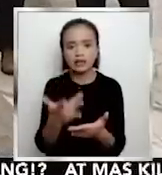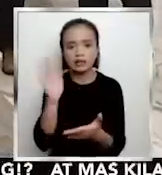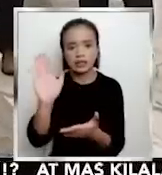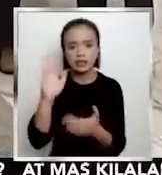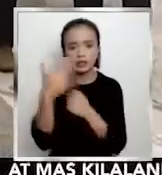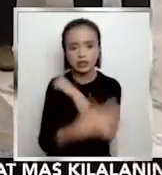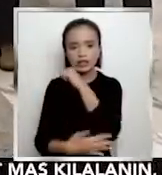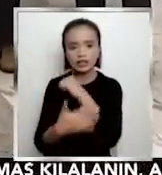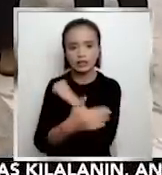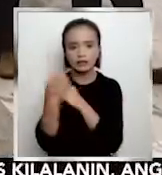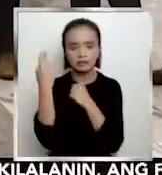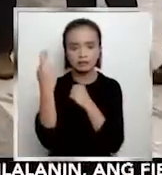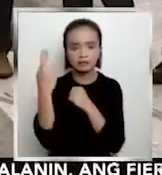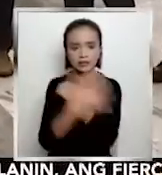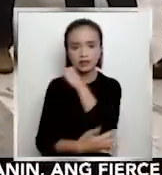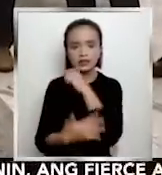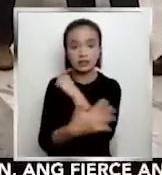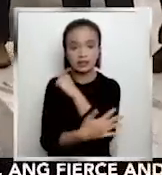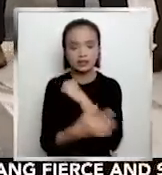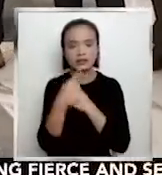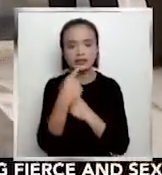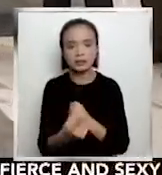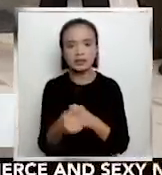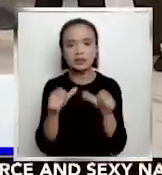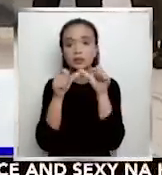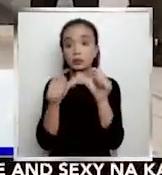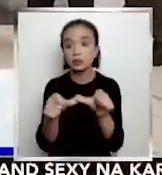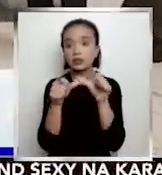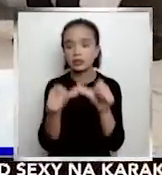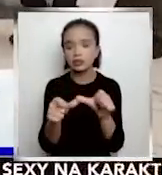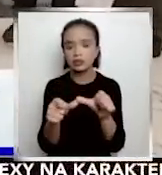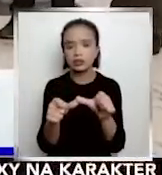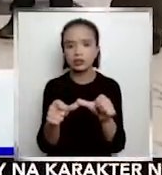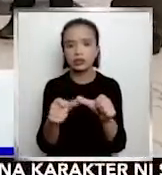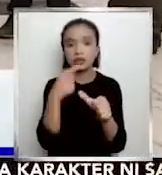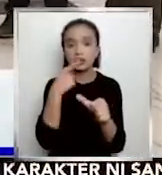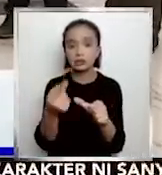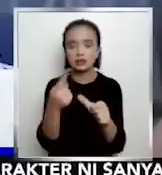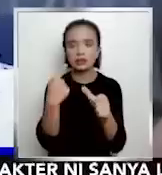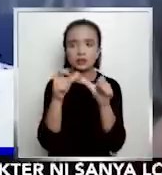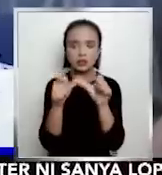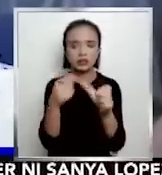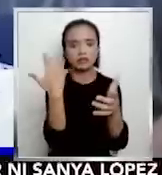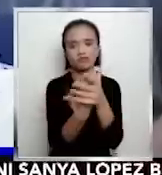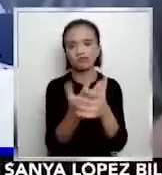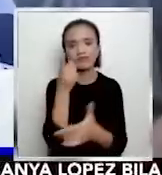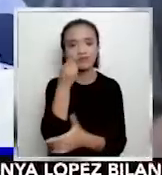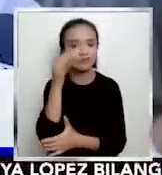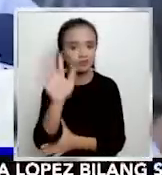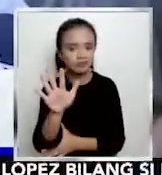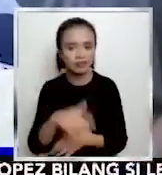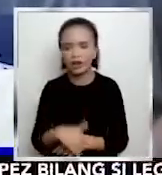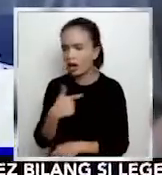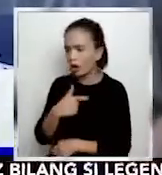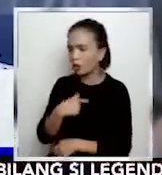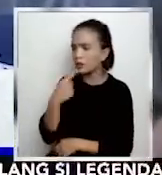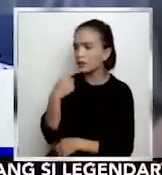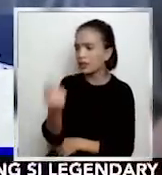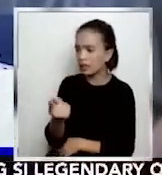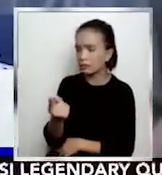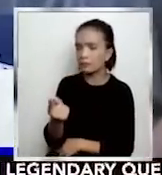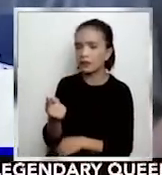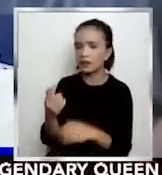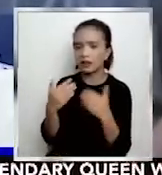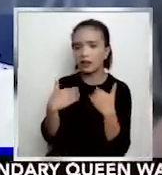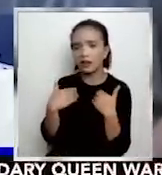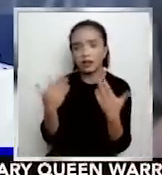Binanggit din daw ng delegasyon ang patuloy na pagkakakulong ni dating Senador Laila De Lima. Sinabi ko naman that we already offered to